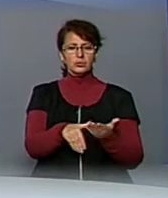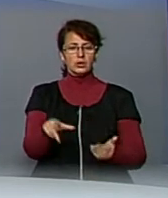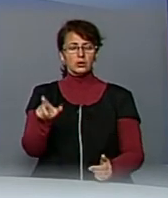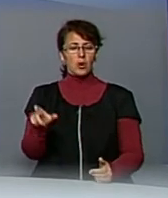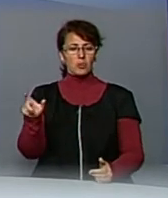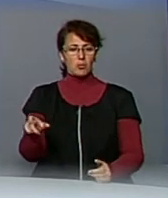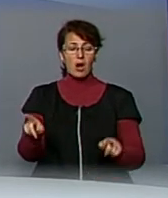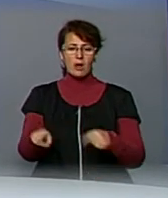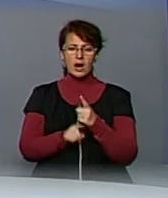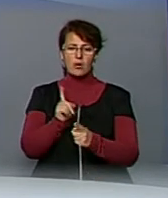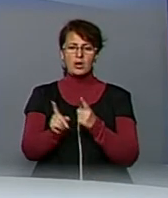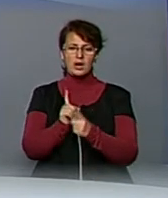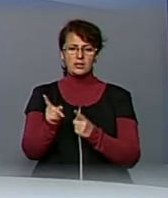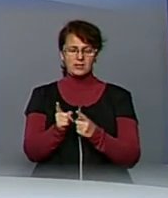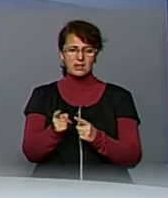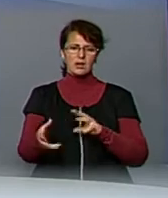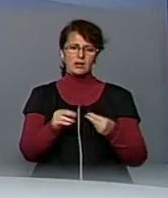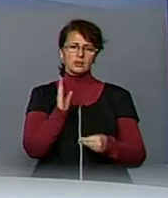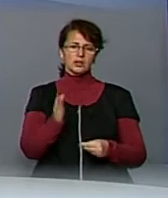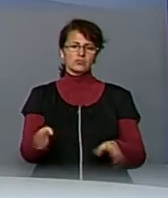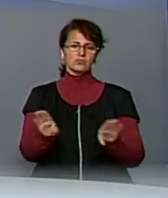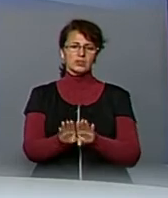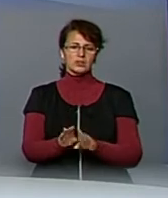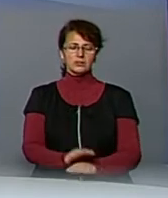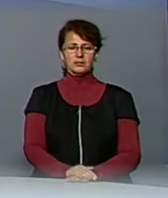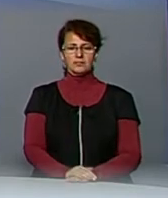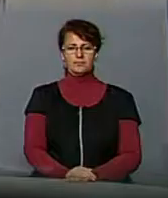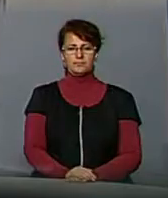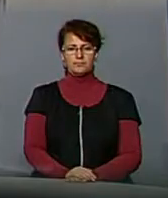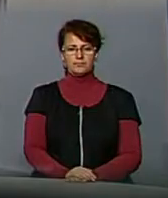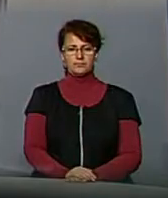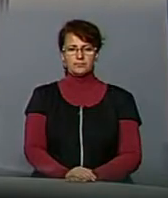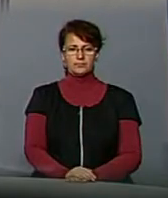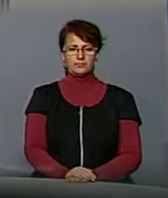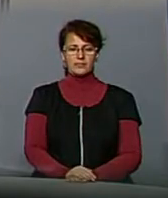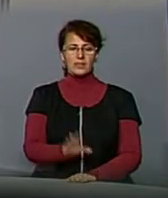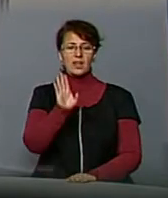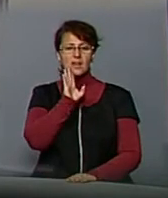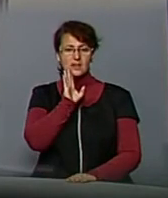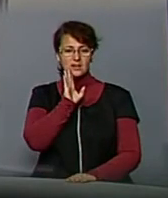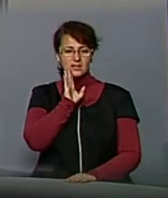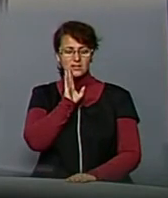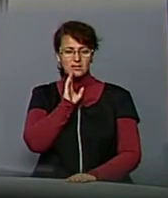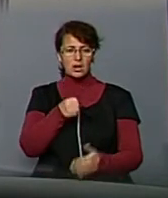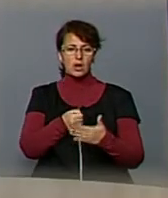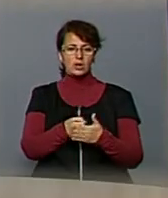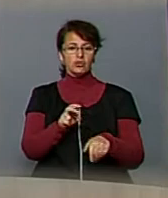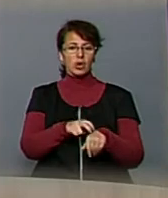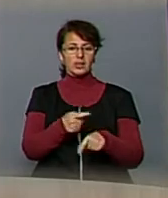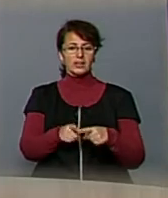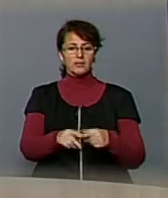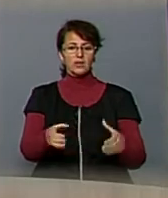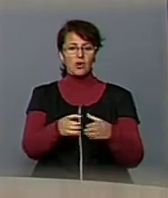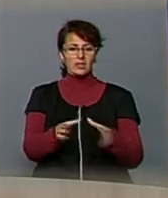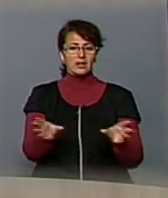на його думку, призведе до закриття. Більше дивіться у нашому сюжеті. Наталія Меншикова до лікарів цього відділення з